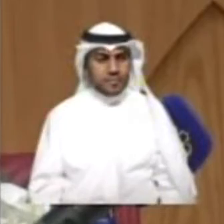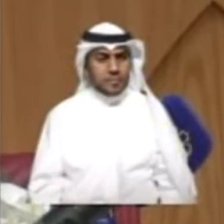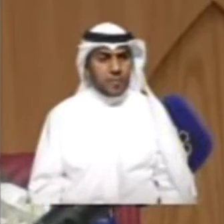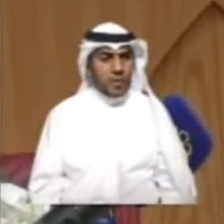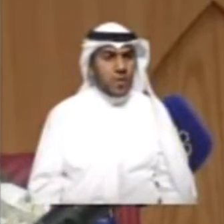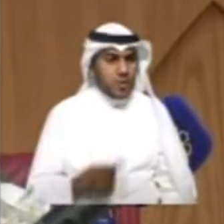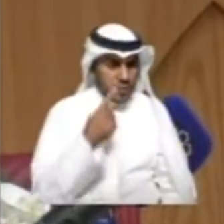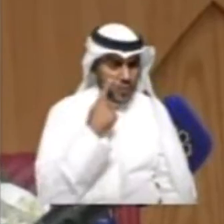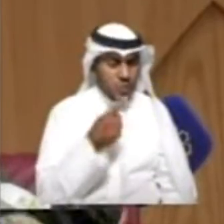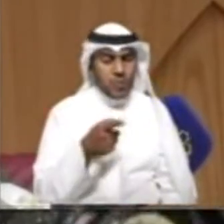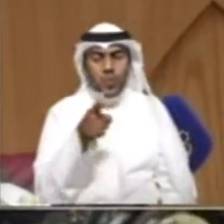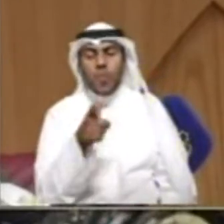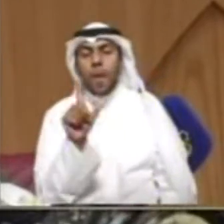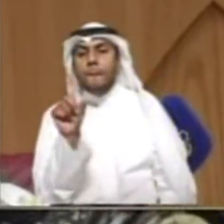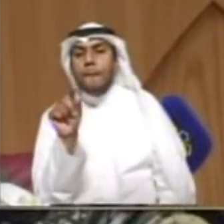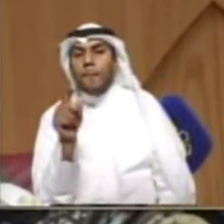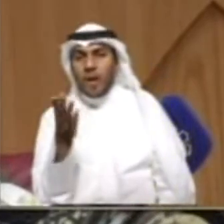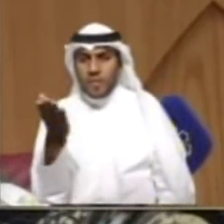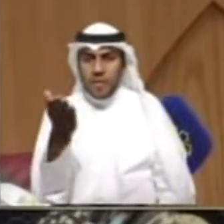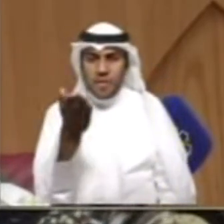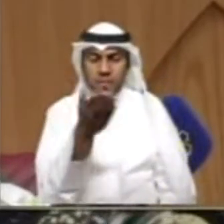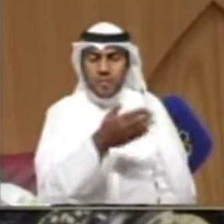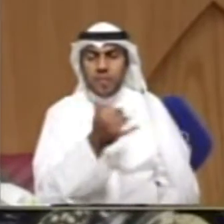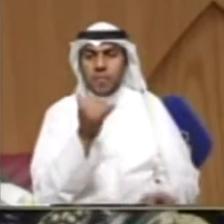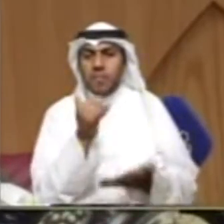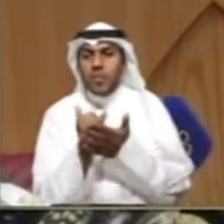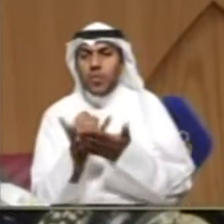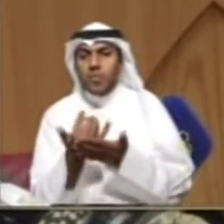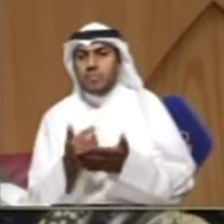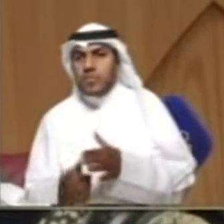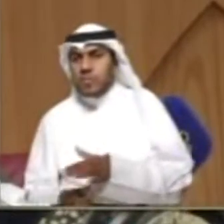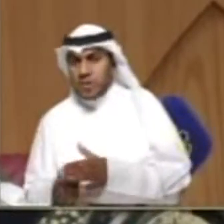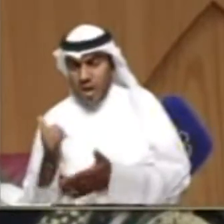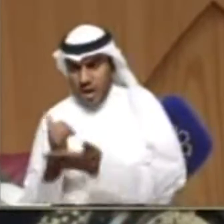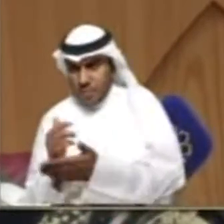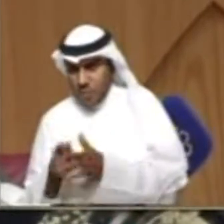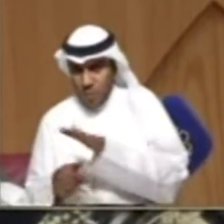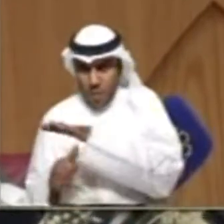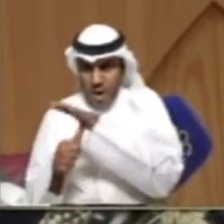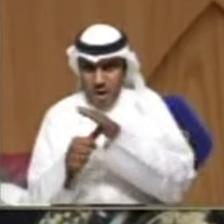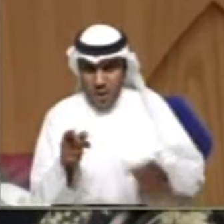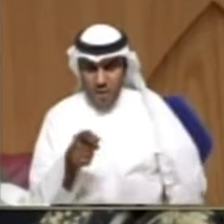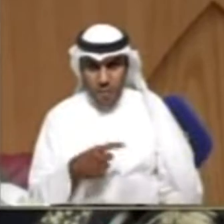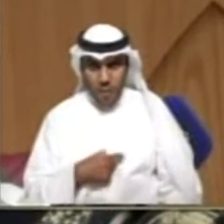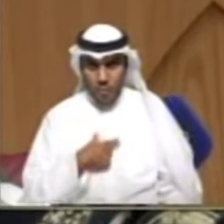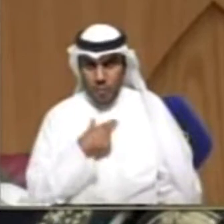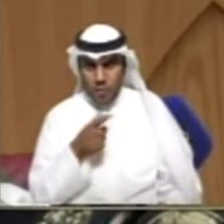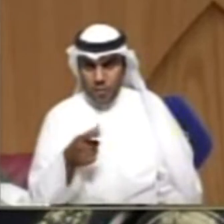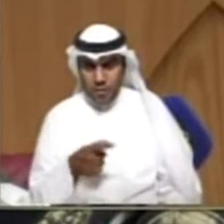ما يميزنا أمانة وجود قيادات شابة، وجود قيادات مؤمنة بالعنصر